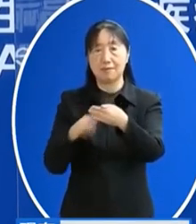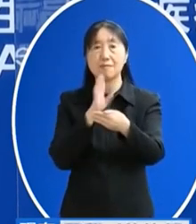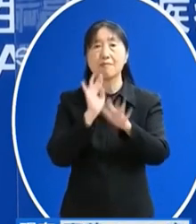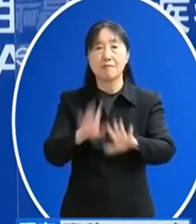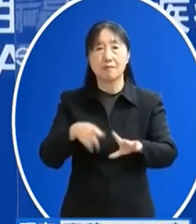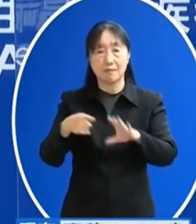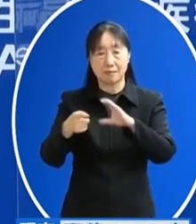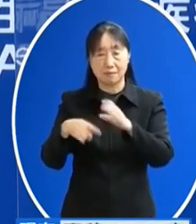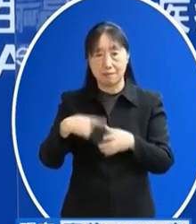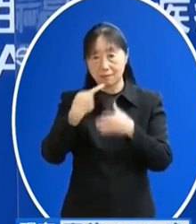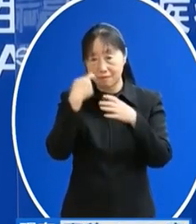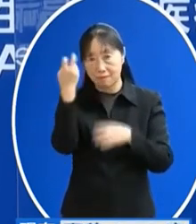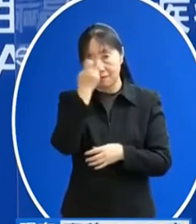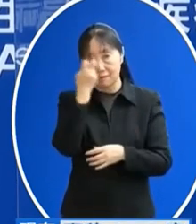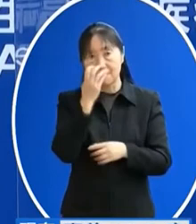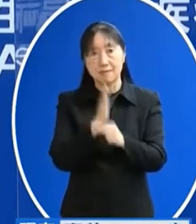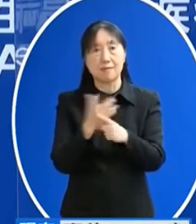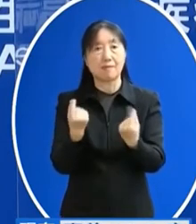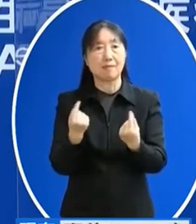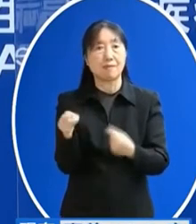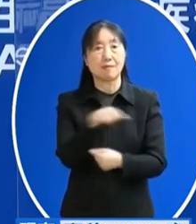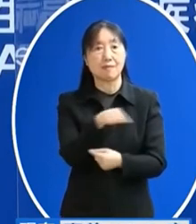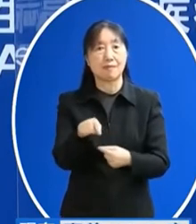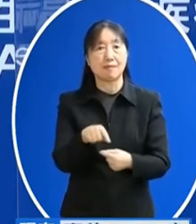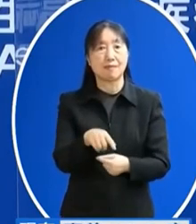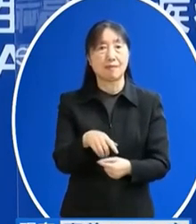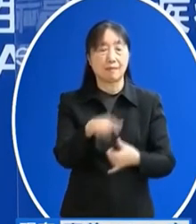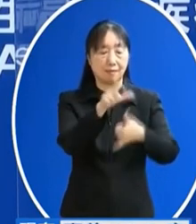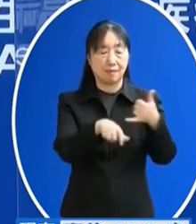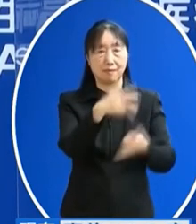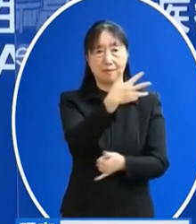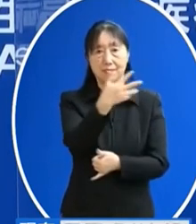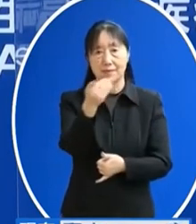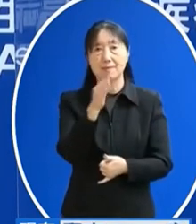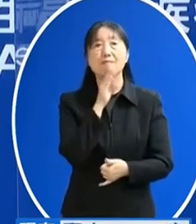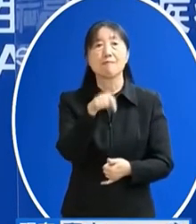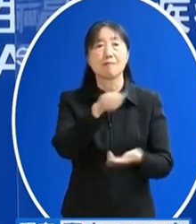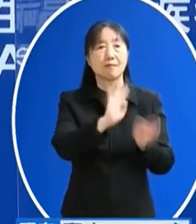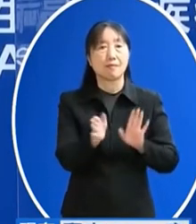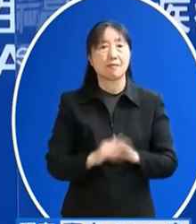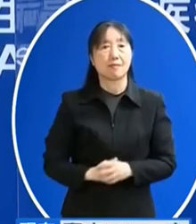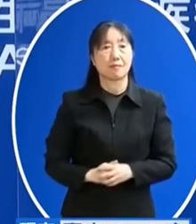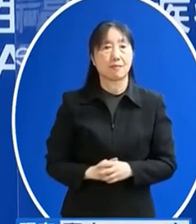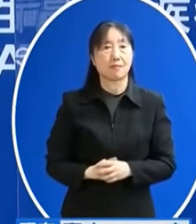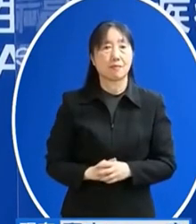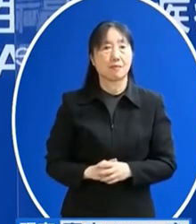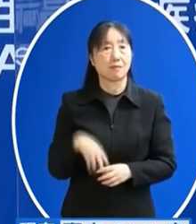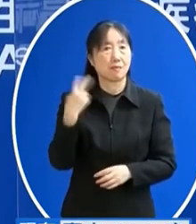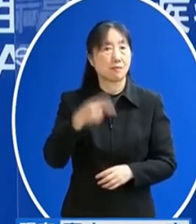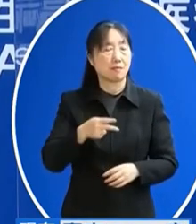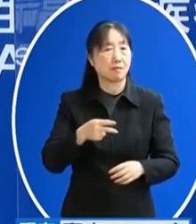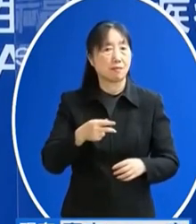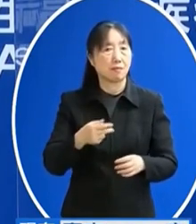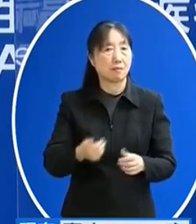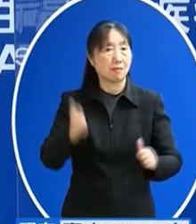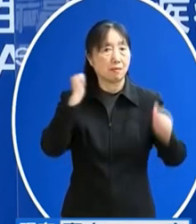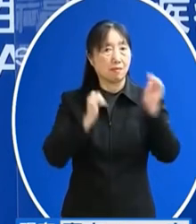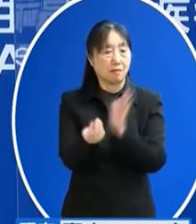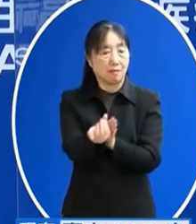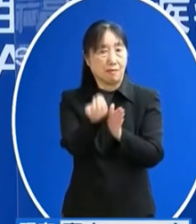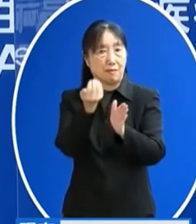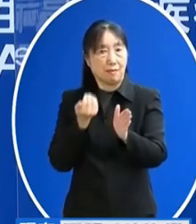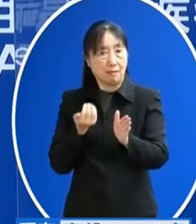检。好，这是哈889哈的相对一个情况。那至于回溯采检哈，回